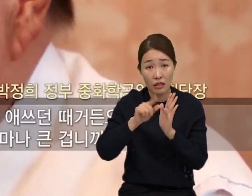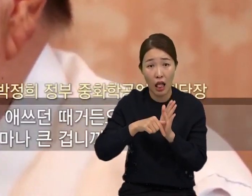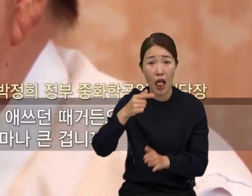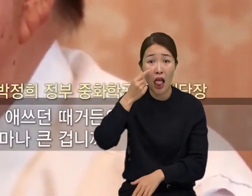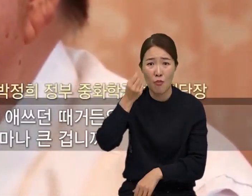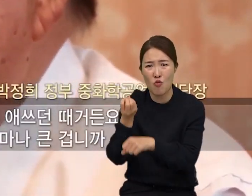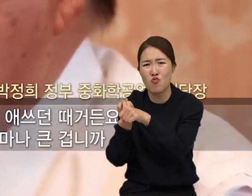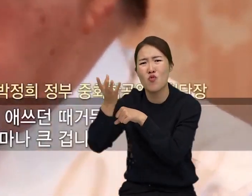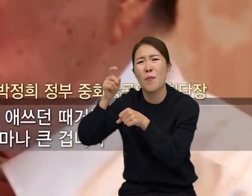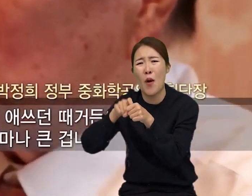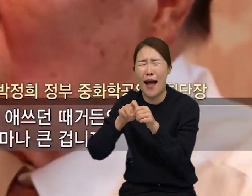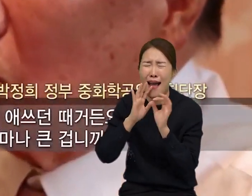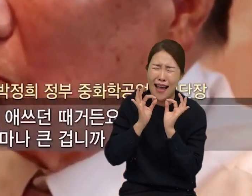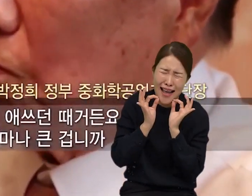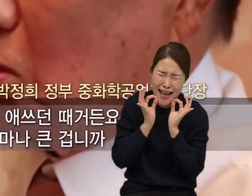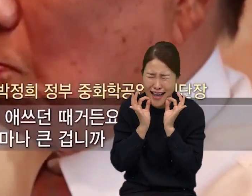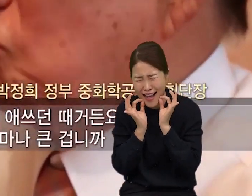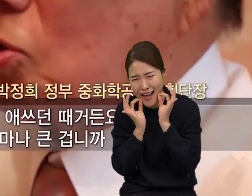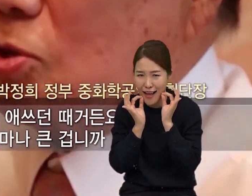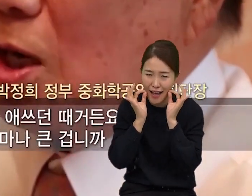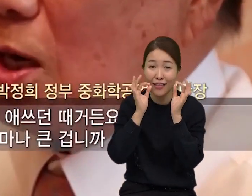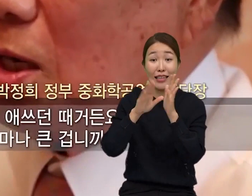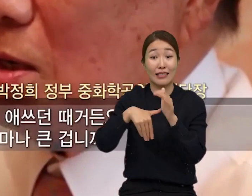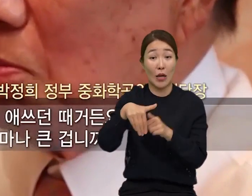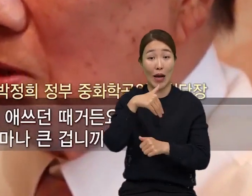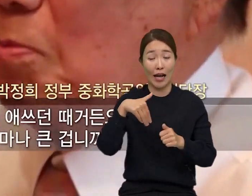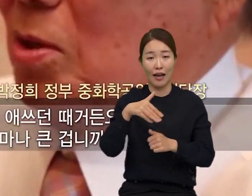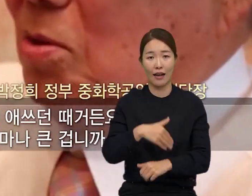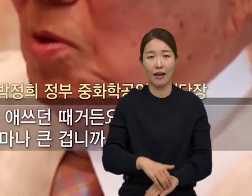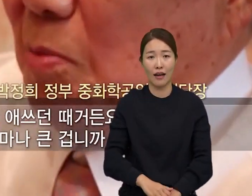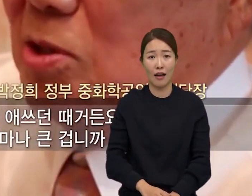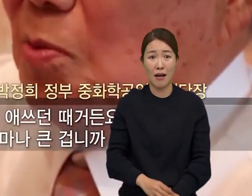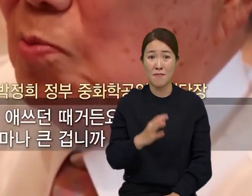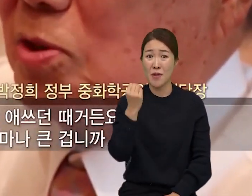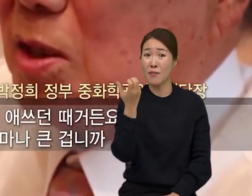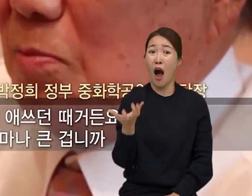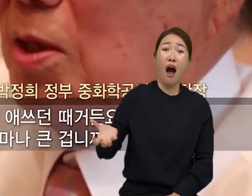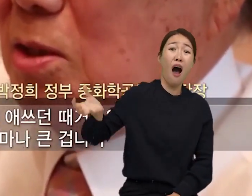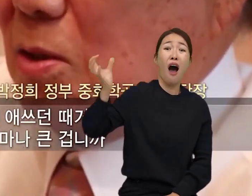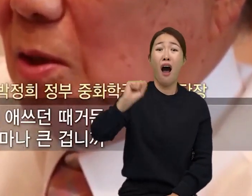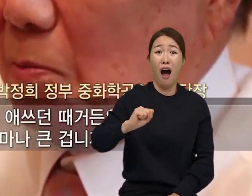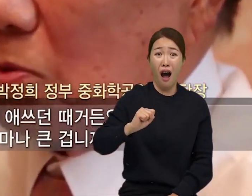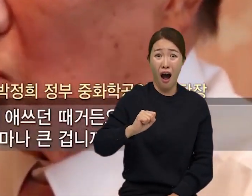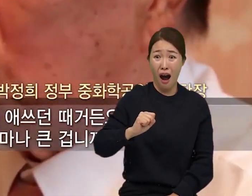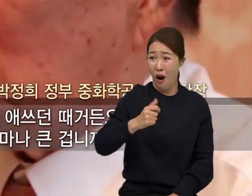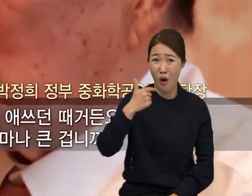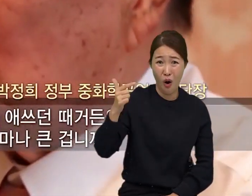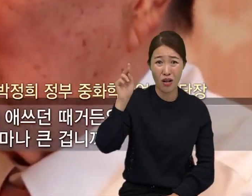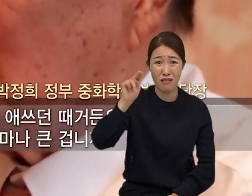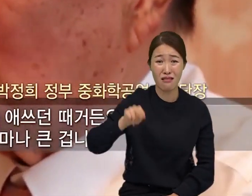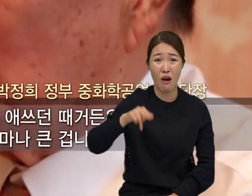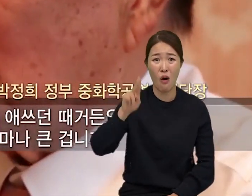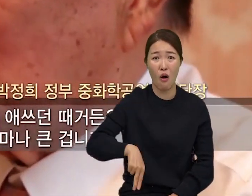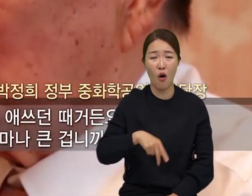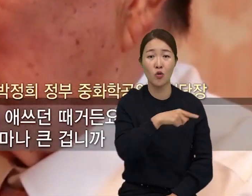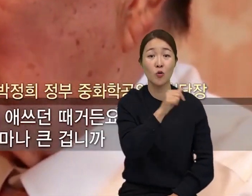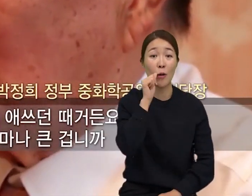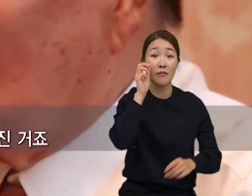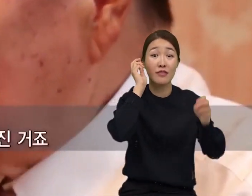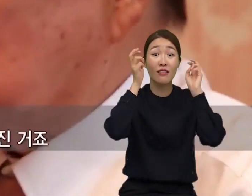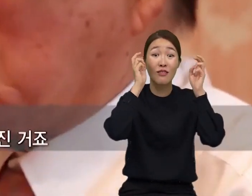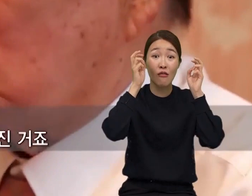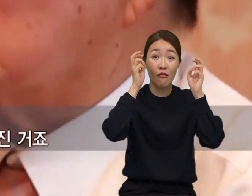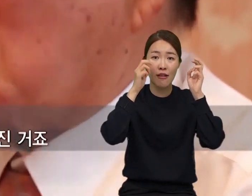수출하려고 굉장히 했을 때거든. 번쩍 들어갈 거 아니야. 몇십억 불짜리 말이지. 종합제철소 하는 게 얼마나 큰